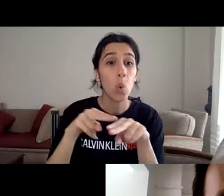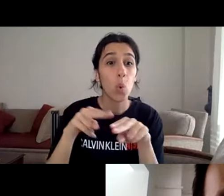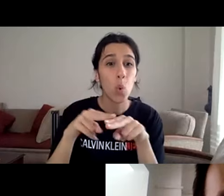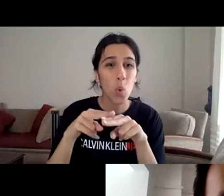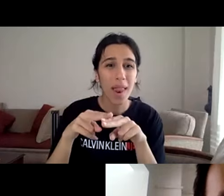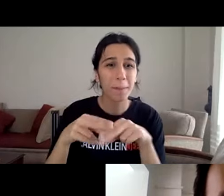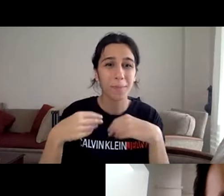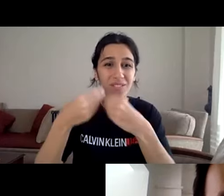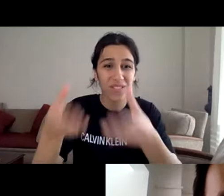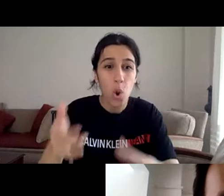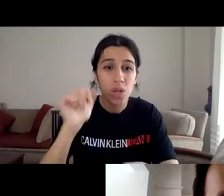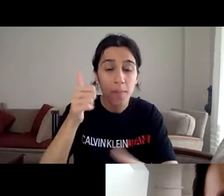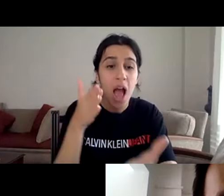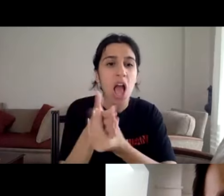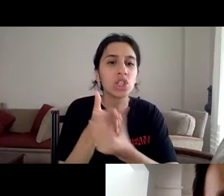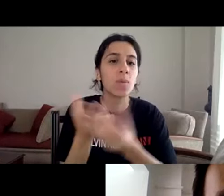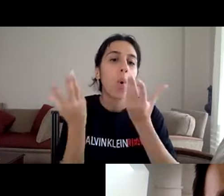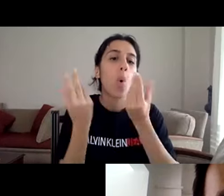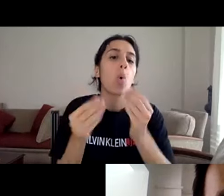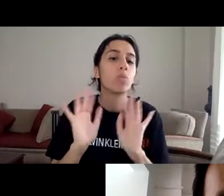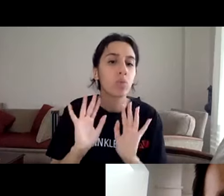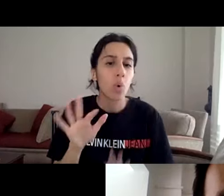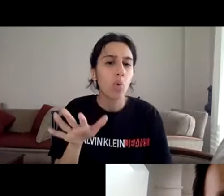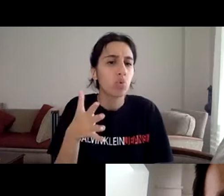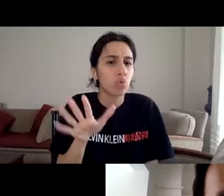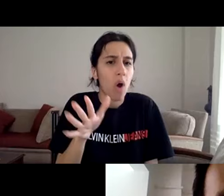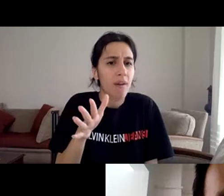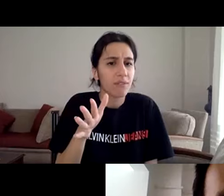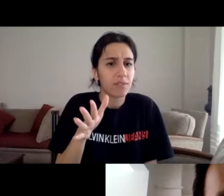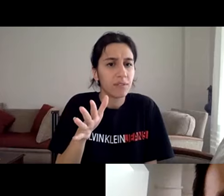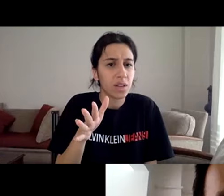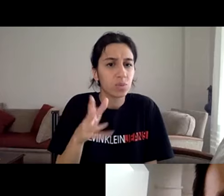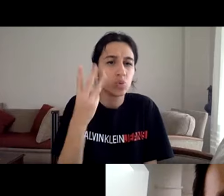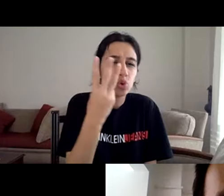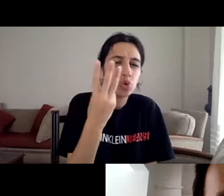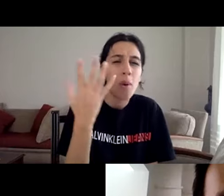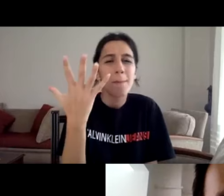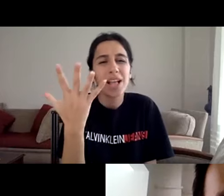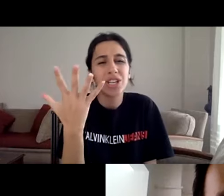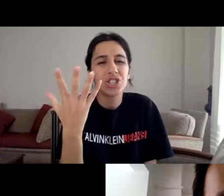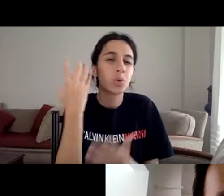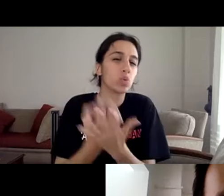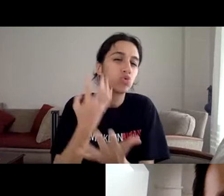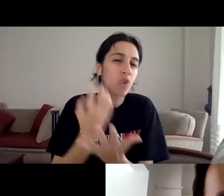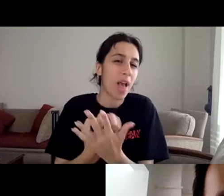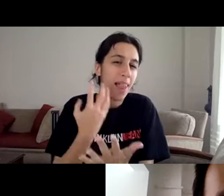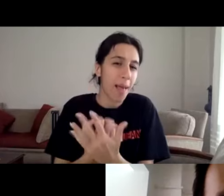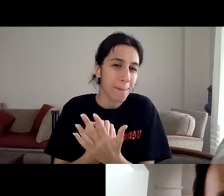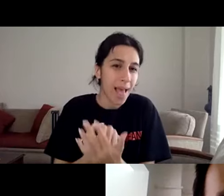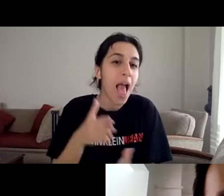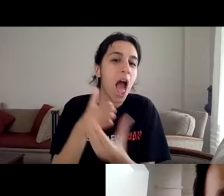sırasında erişilebilir olmuyor. Enteresan bir şekilde 3-5 versiyon güncellemesi sonra erişilebilirlik